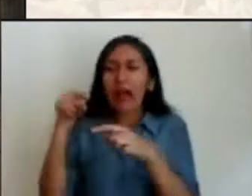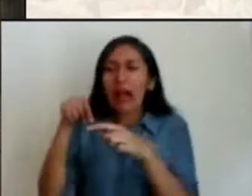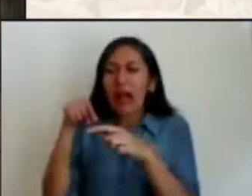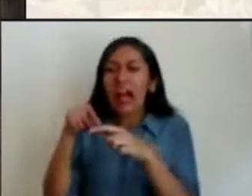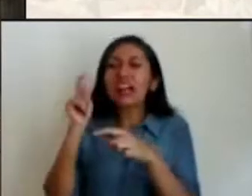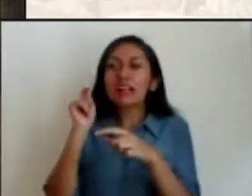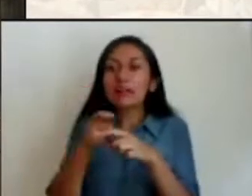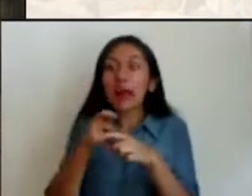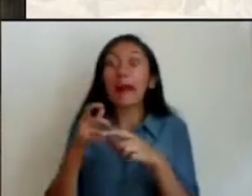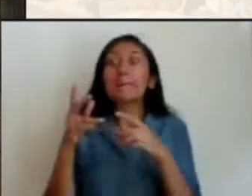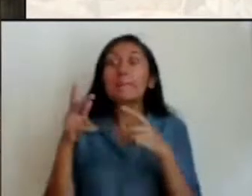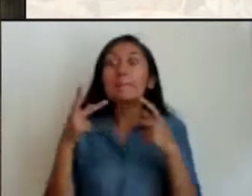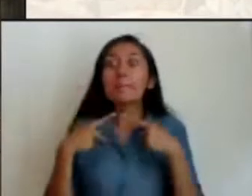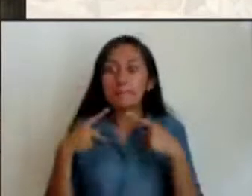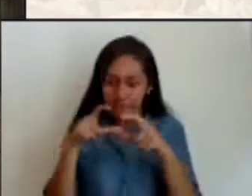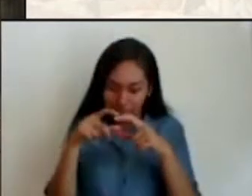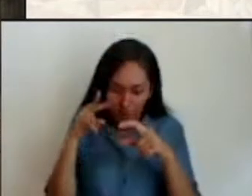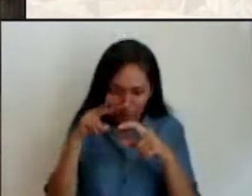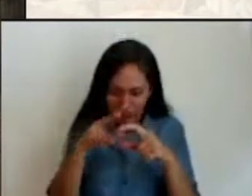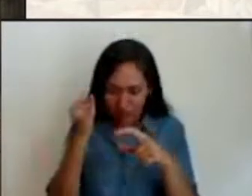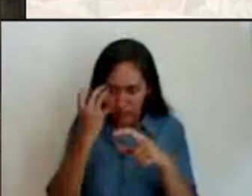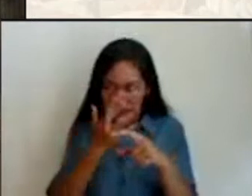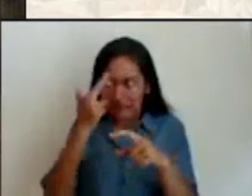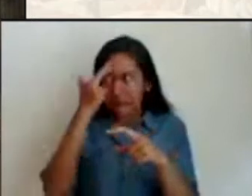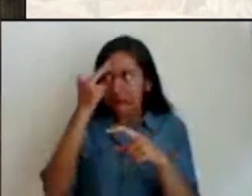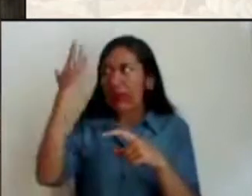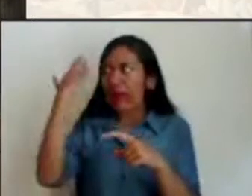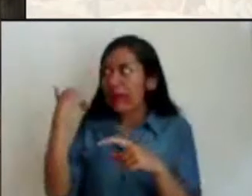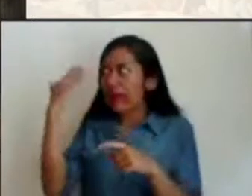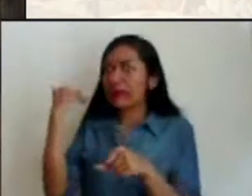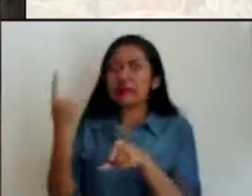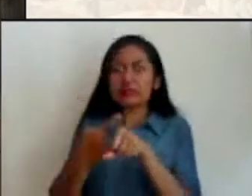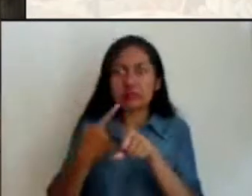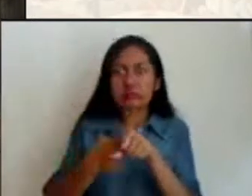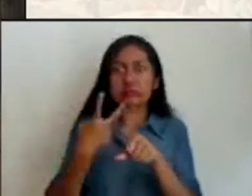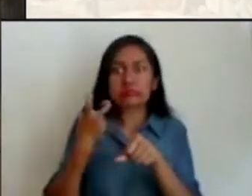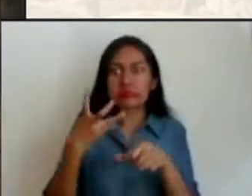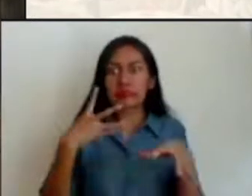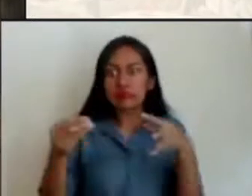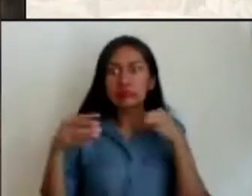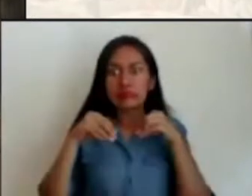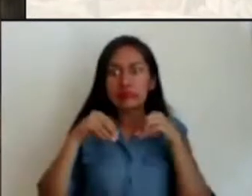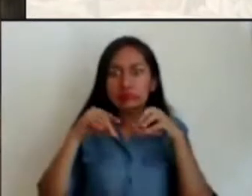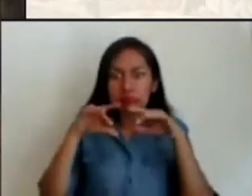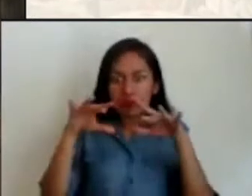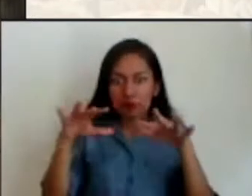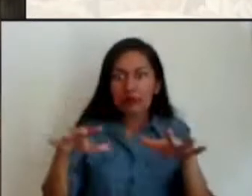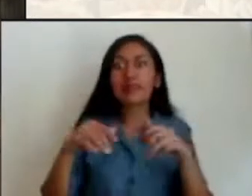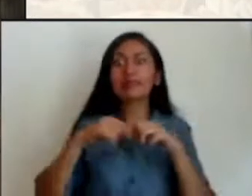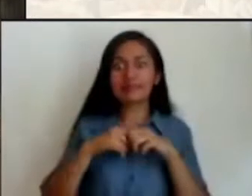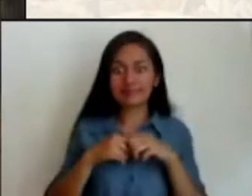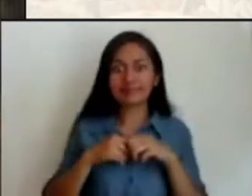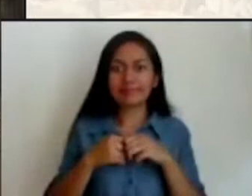15, si pensamos que en la peste de 1630-31 se continuó con 15 o celle más